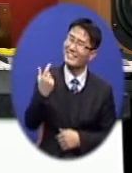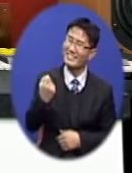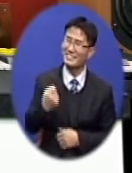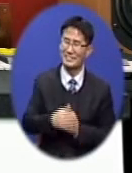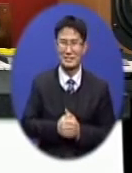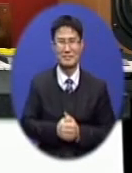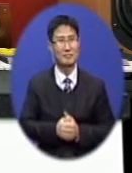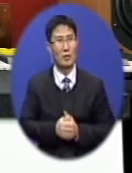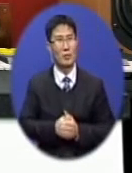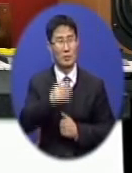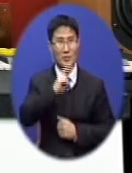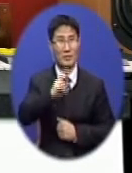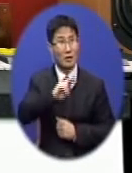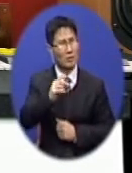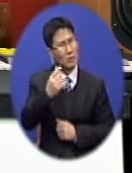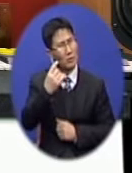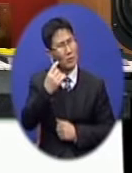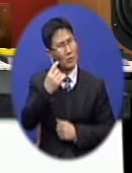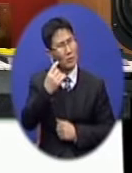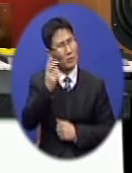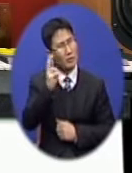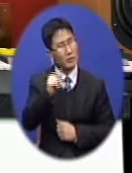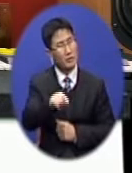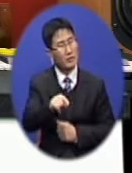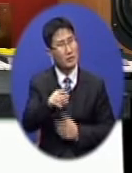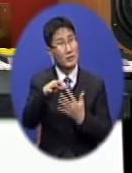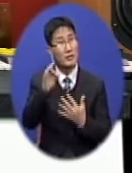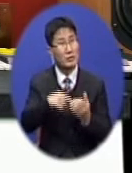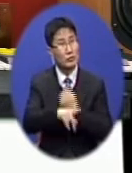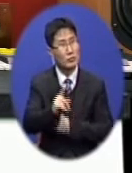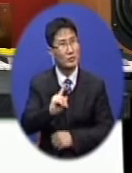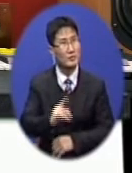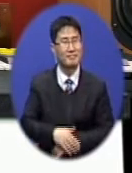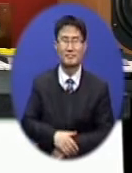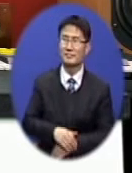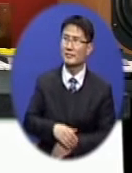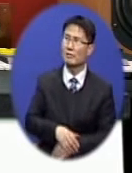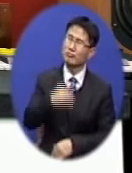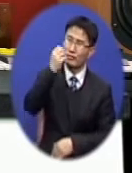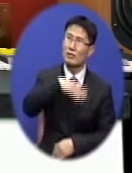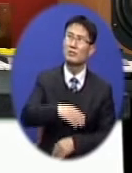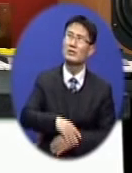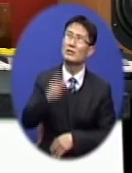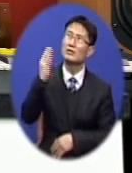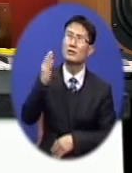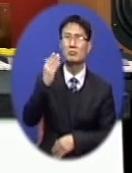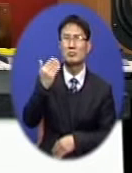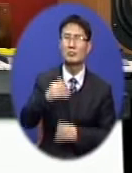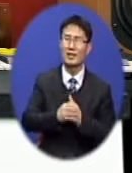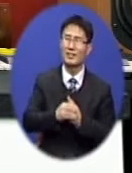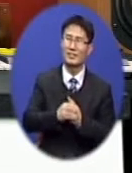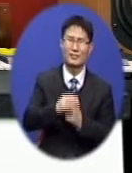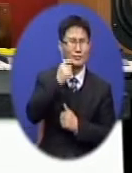그렇죠. 예. 노래 이야. 혹시 이 노래를 부르게 된 사연이라도 있으신가요? 아, 그저 뭐 요즘에 좀 유행되는